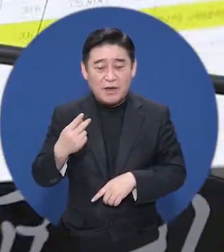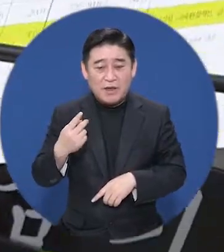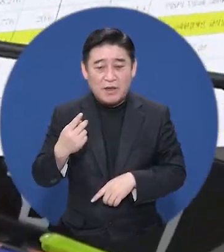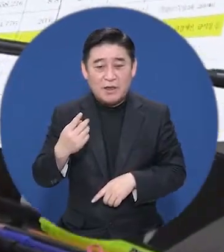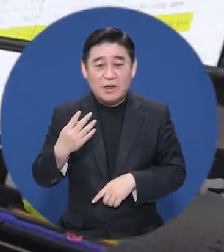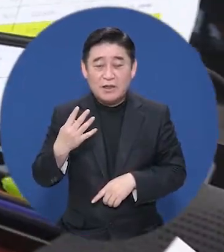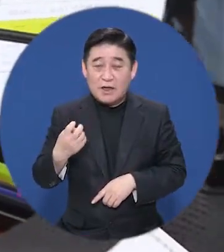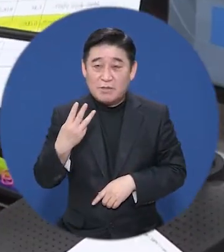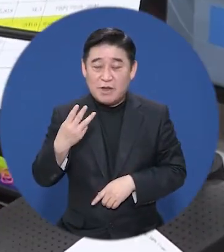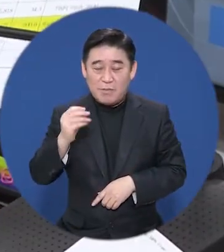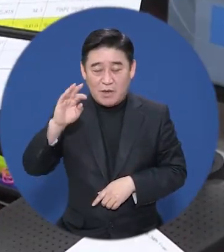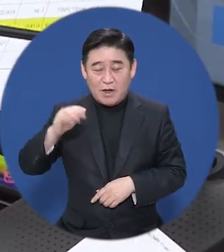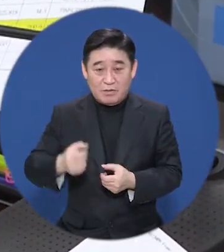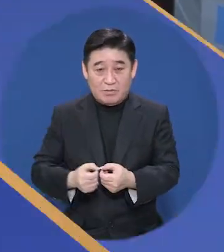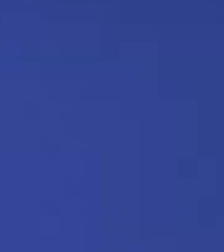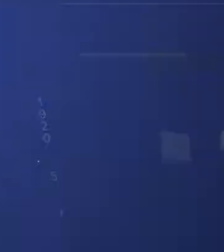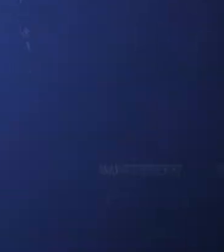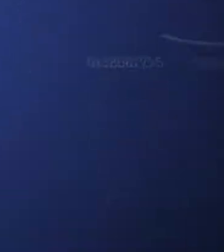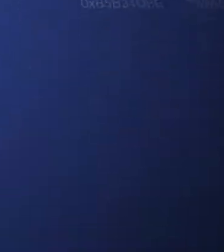증가하게 됩니다.